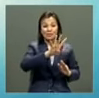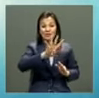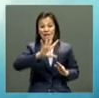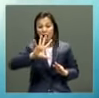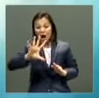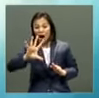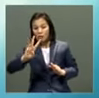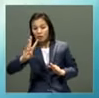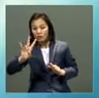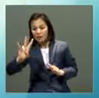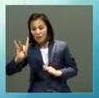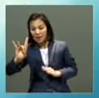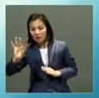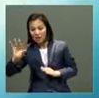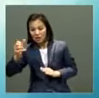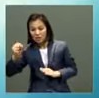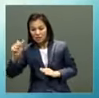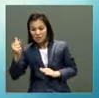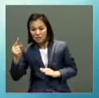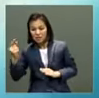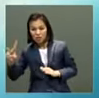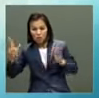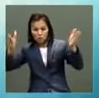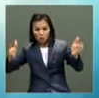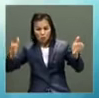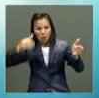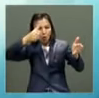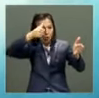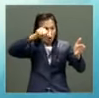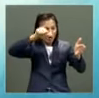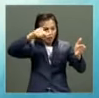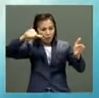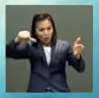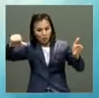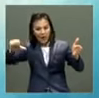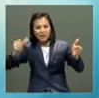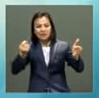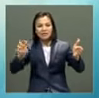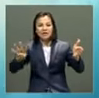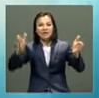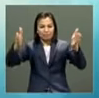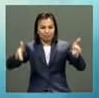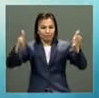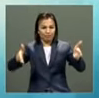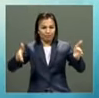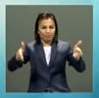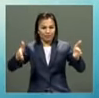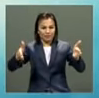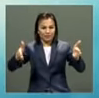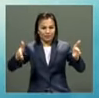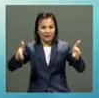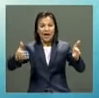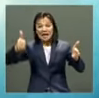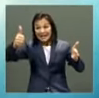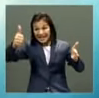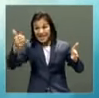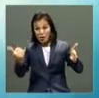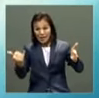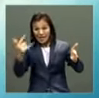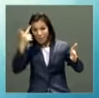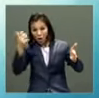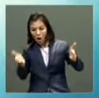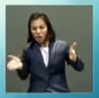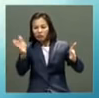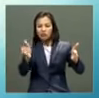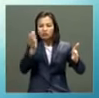10 11 12 13 14 15 16วันนี้14วันพอดีผลของวันนี้ที่ดีเนี่ยมาจาก